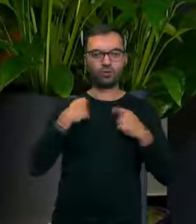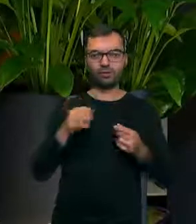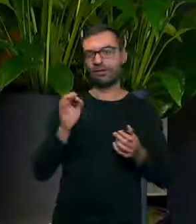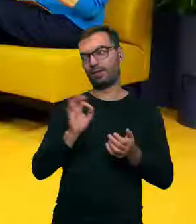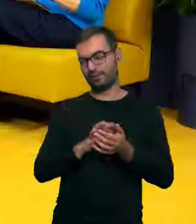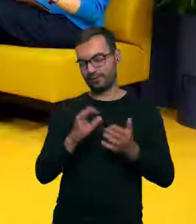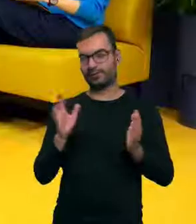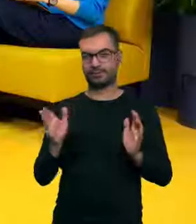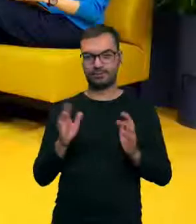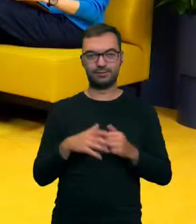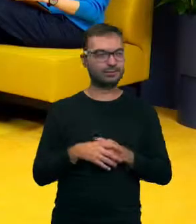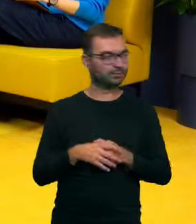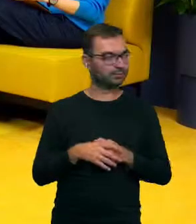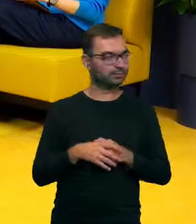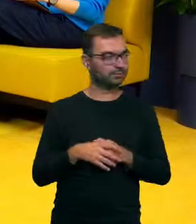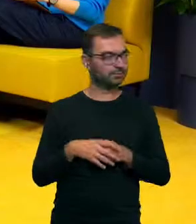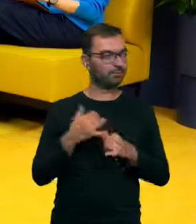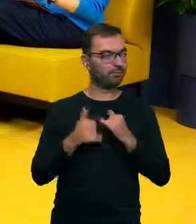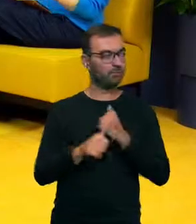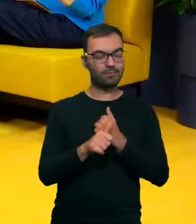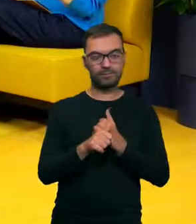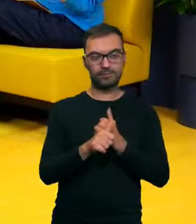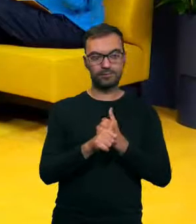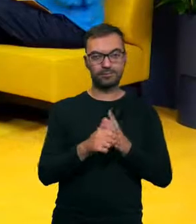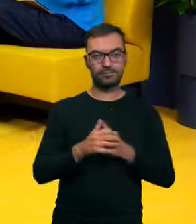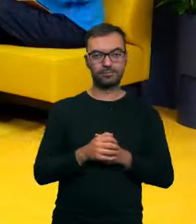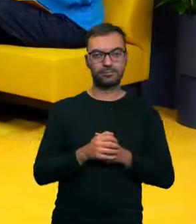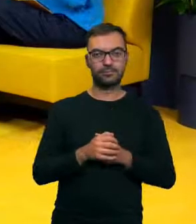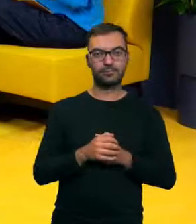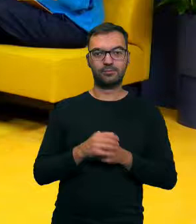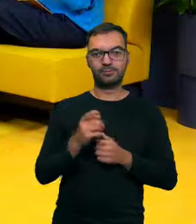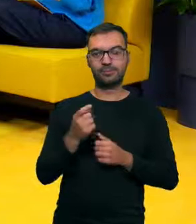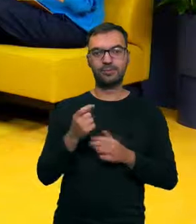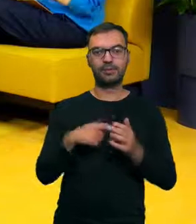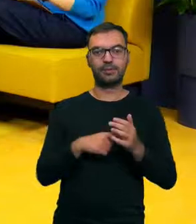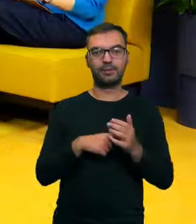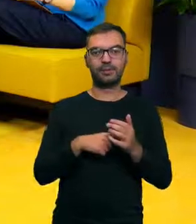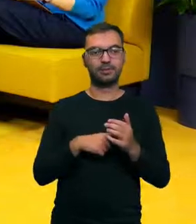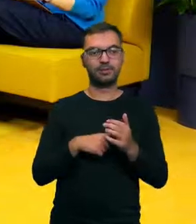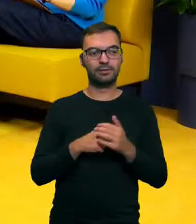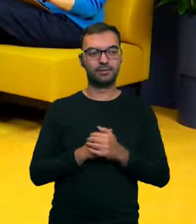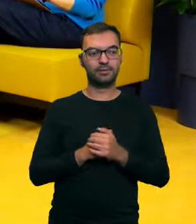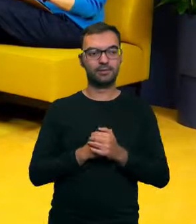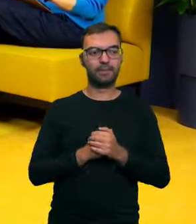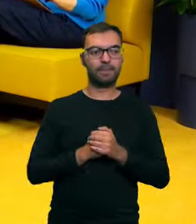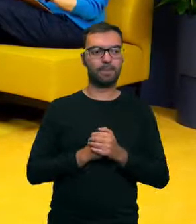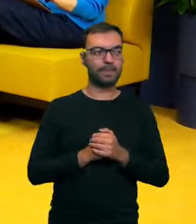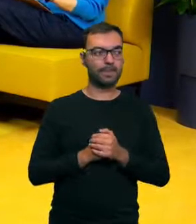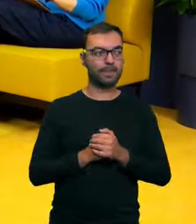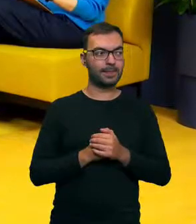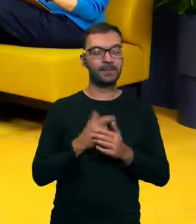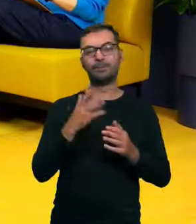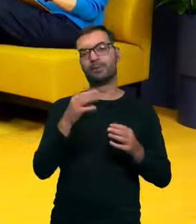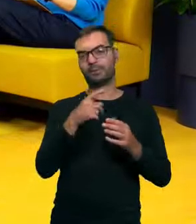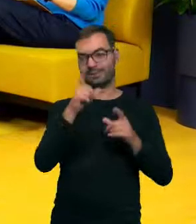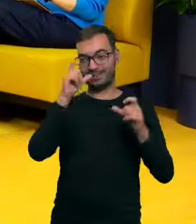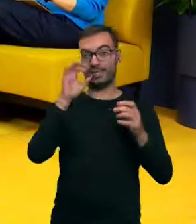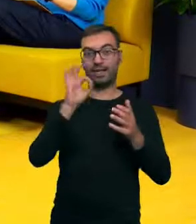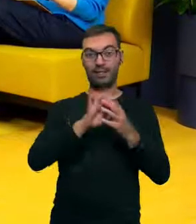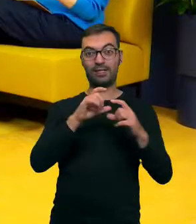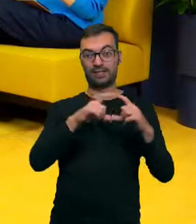taki właśnie, jeżeli chodzi o te jeden szczegóły. Z nielicznych takich, powiedzmy, jasne. Z racji, że to